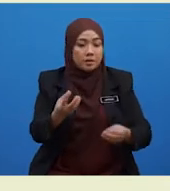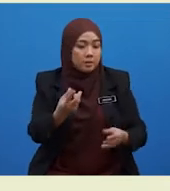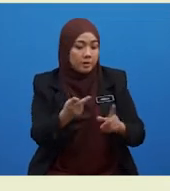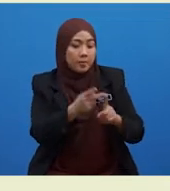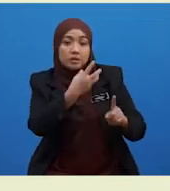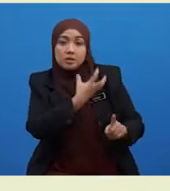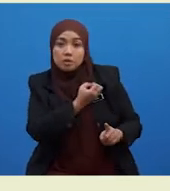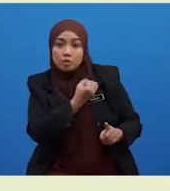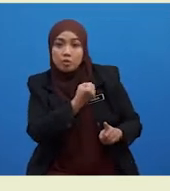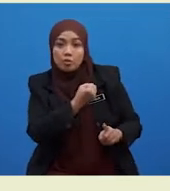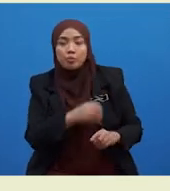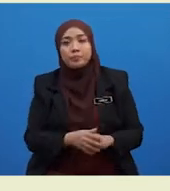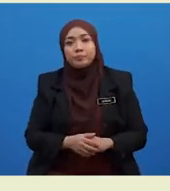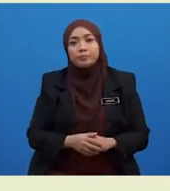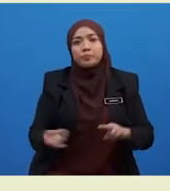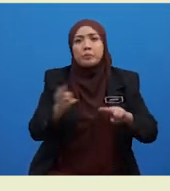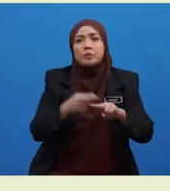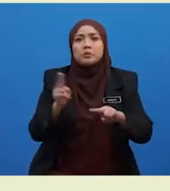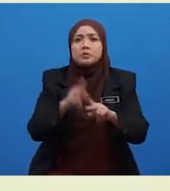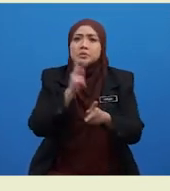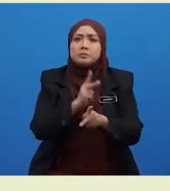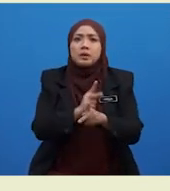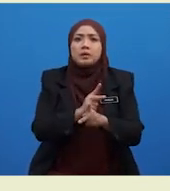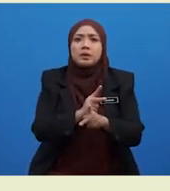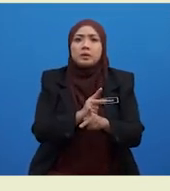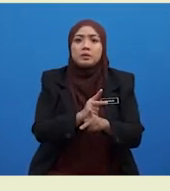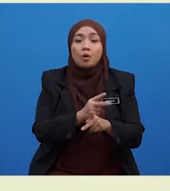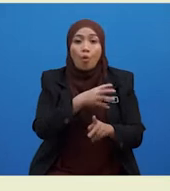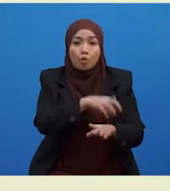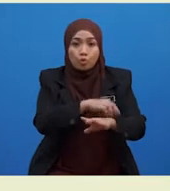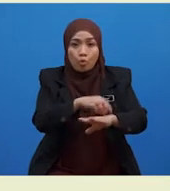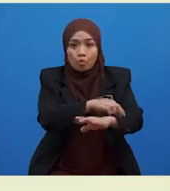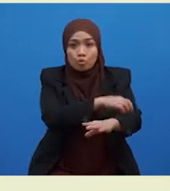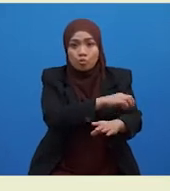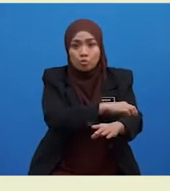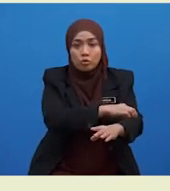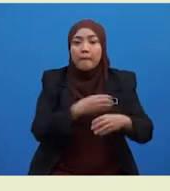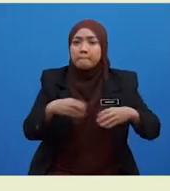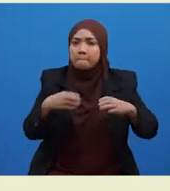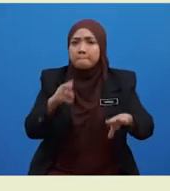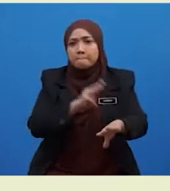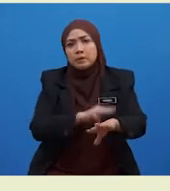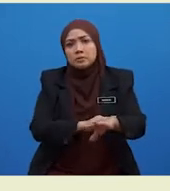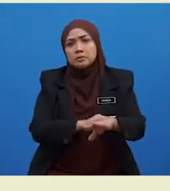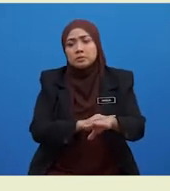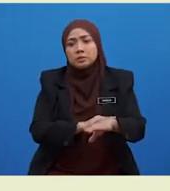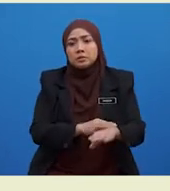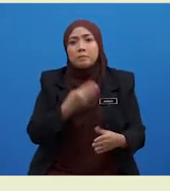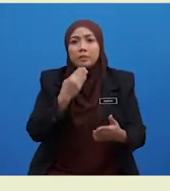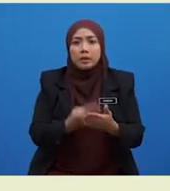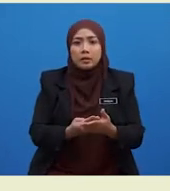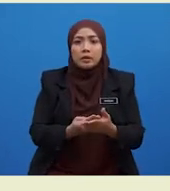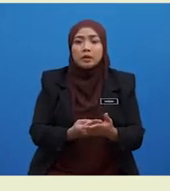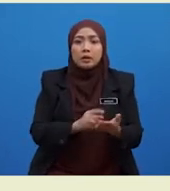untuk kegunaan tubuh badan. Keenam, pertambahan simpanan glikogen otot. Dan ketujuh, mempercepatkan masa pemulihan